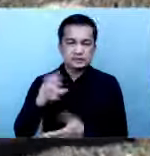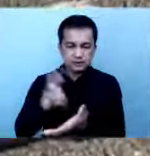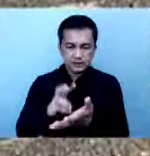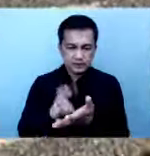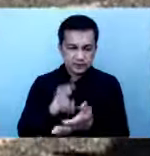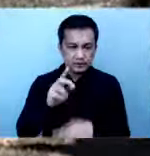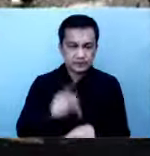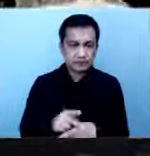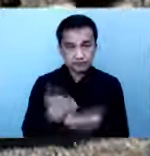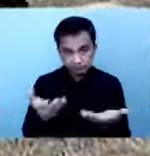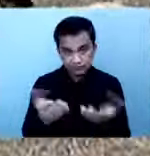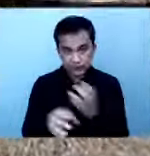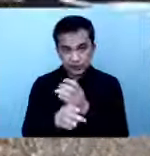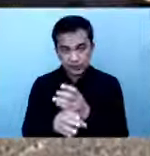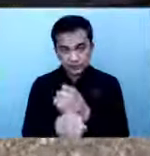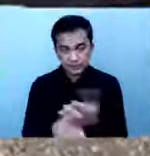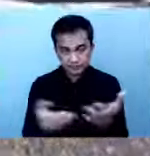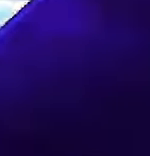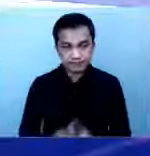yung pag-iingat, mga kapatid.